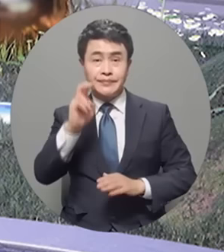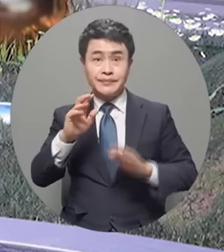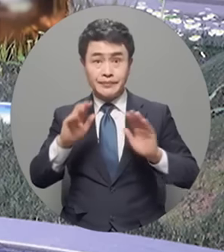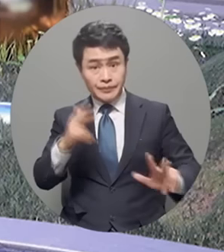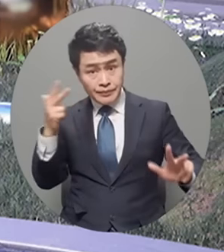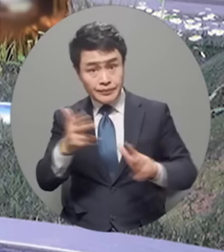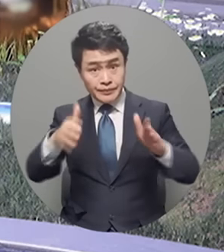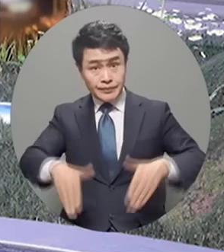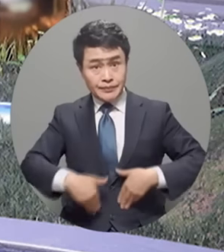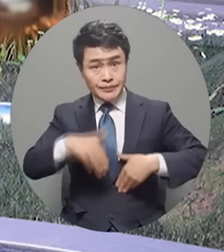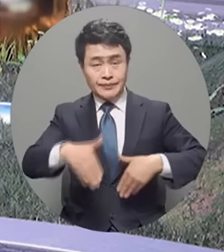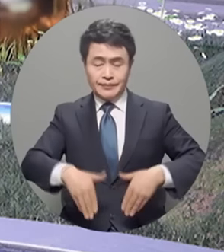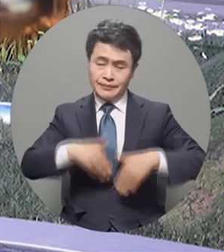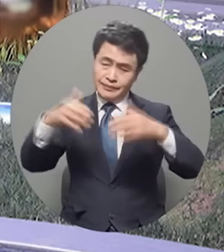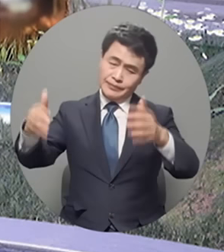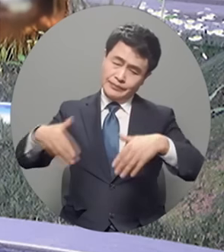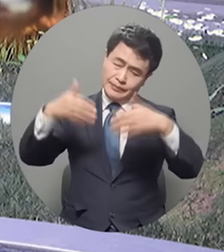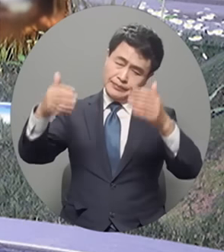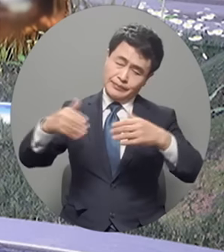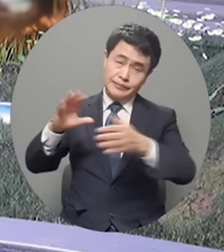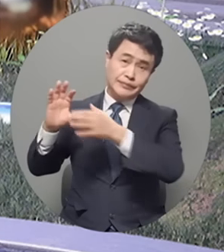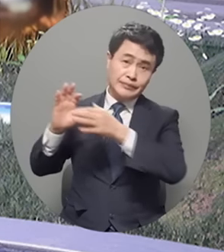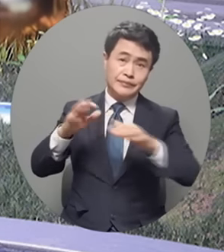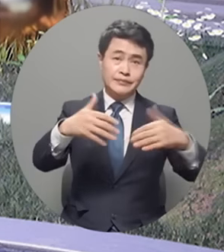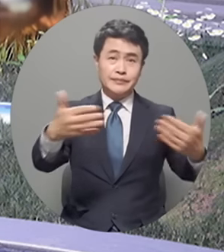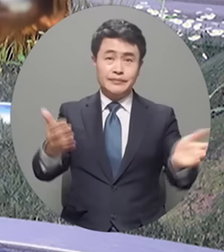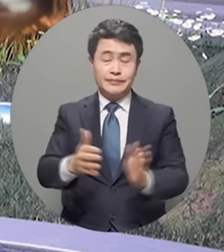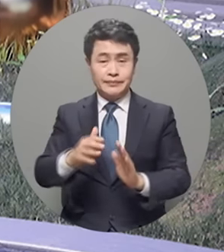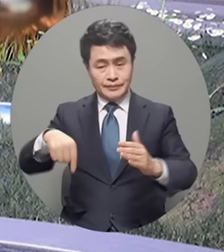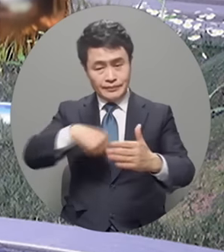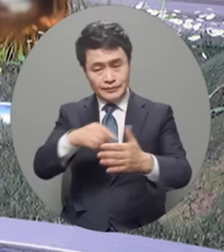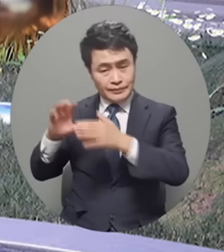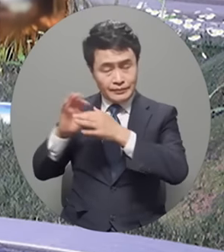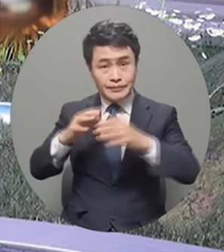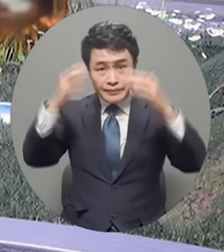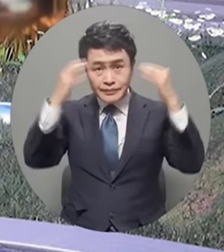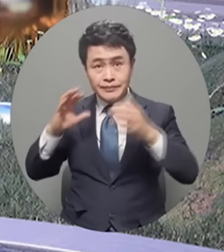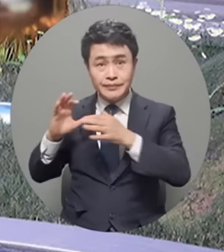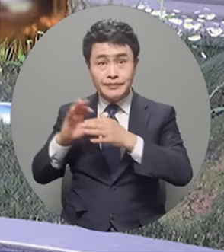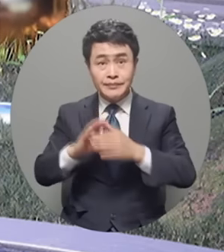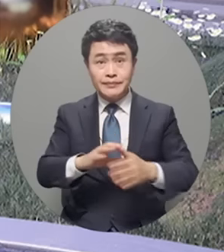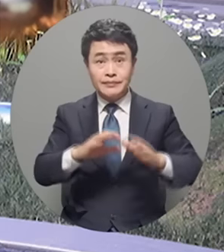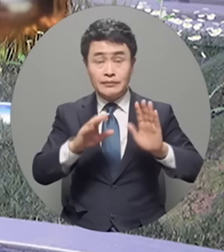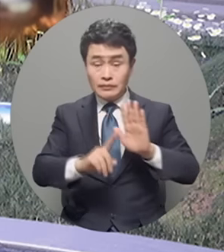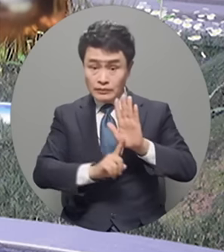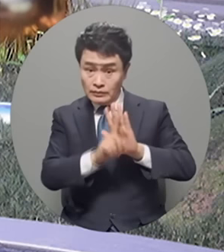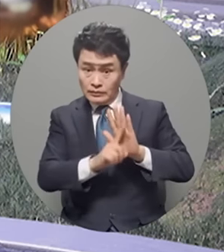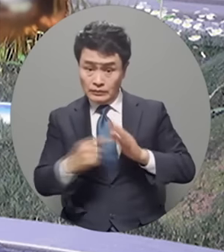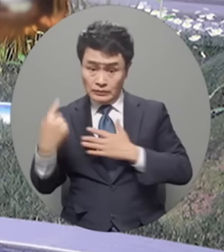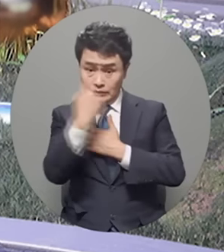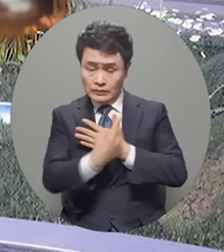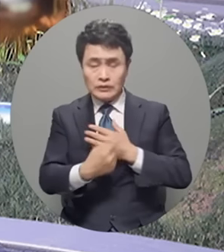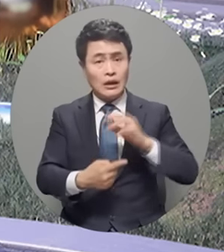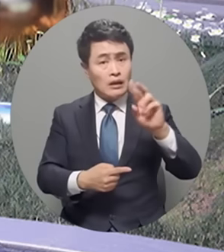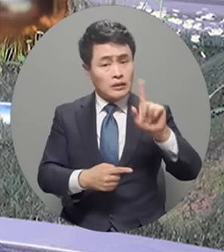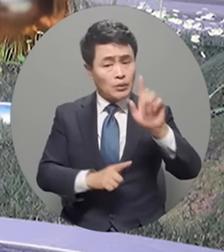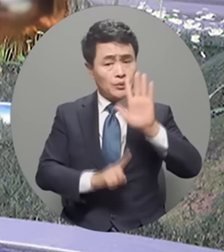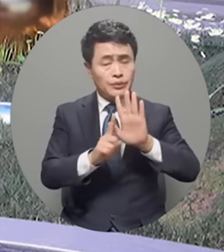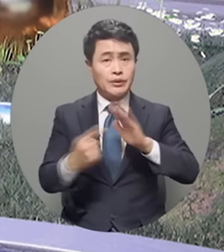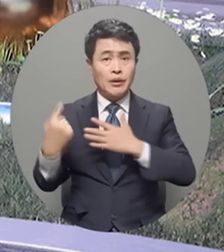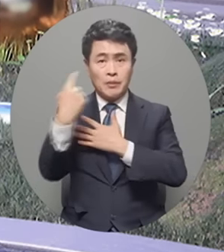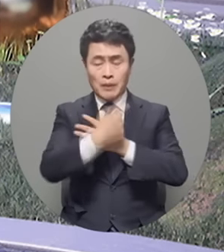주 남쪽에서 따뜻한 공기가 꾸준히 올라오면서 내내 더위가 지속되겠고요. 체감 온도가 31도를 넘나드는 만큼